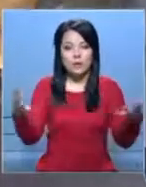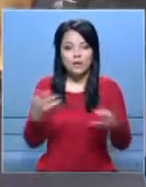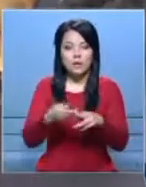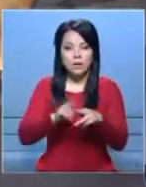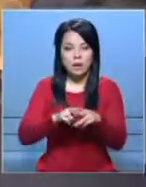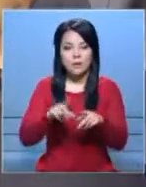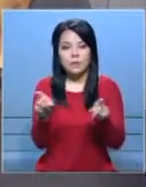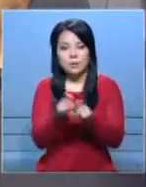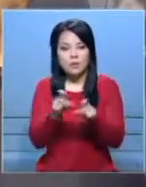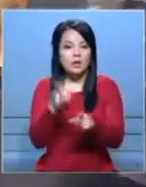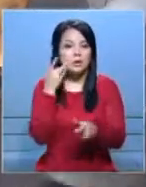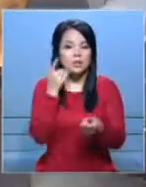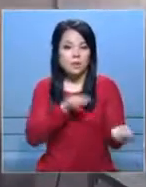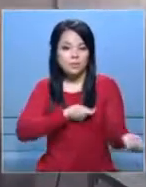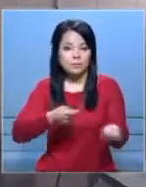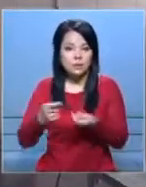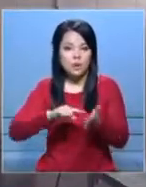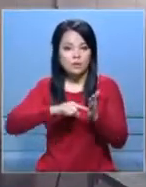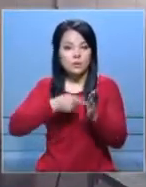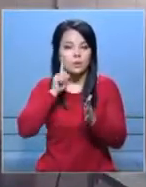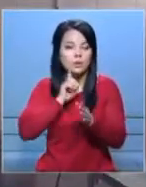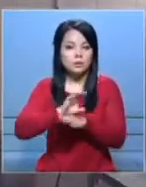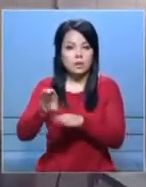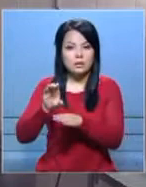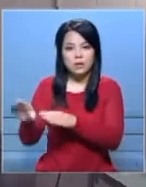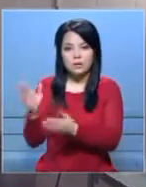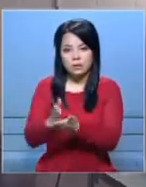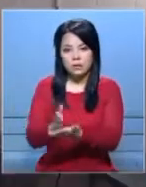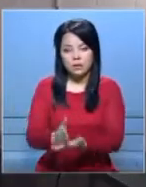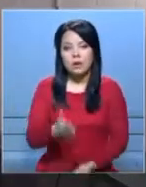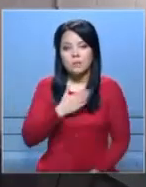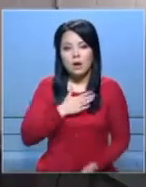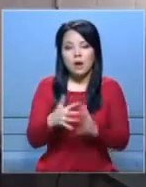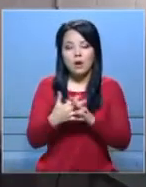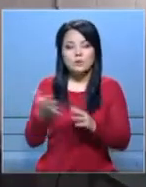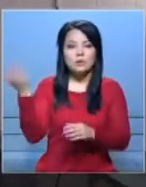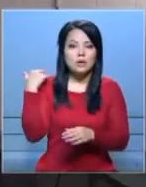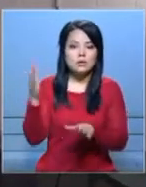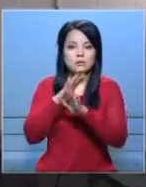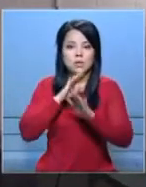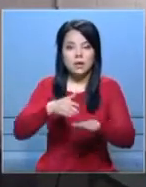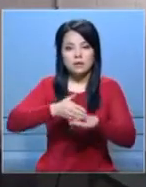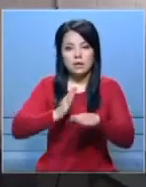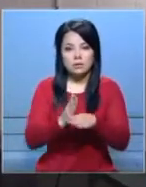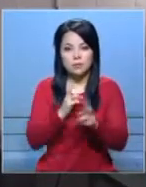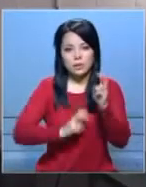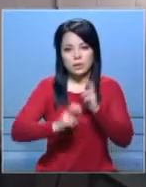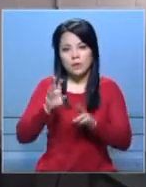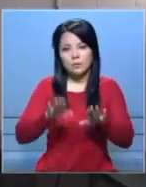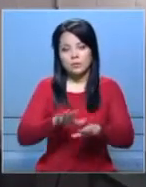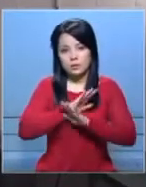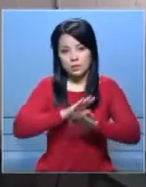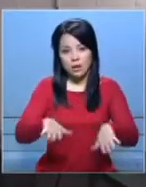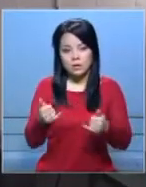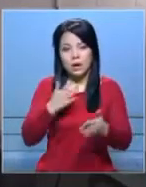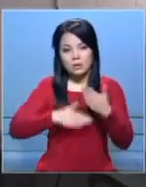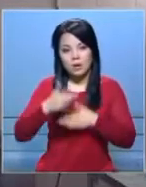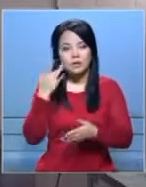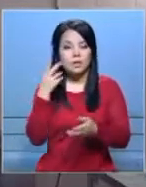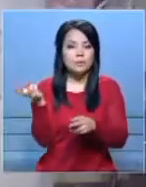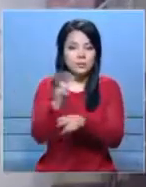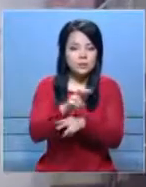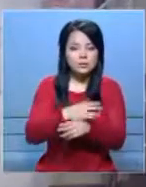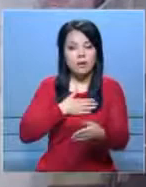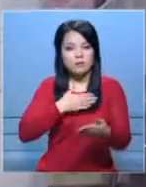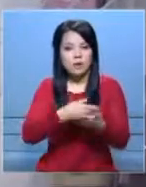ас атасы осы жерден жеткізіледі. Бұрын ауылымызда пекарня болмаған, наубайхана болмаған себептен қазір елдің бәрі қуана-қуана кеп алып